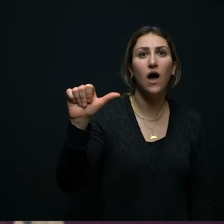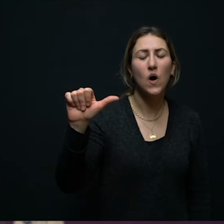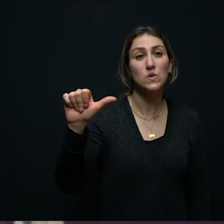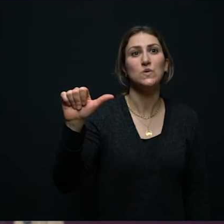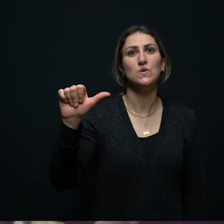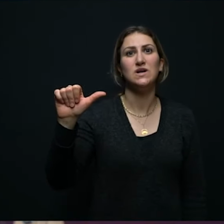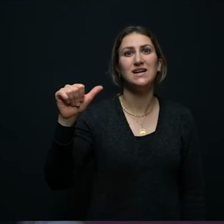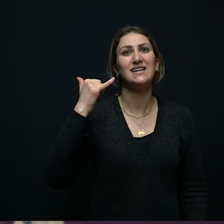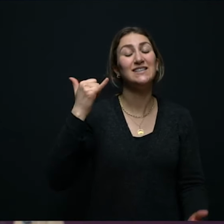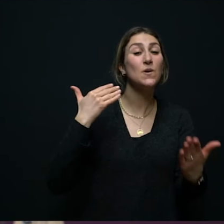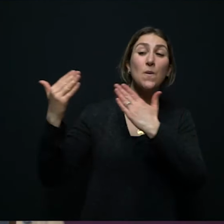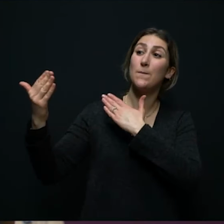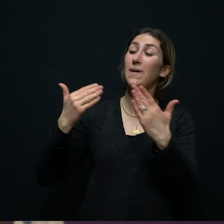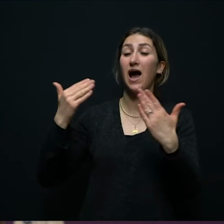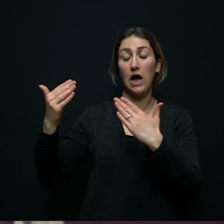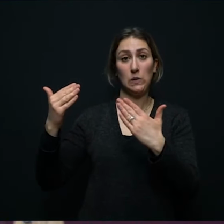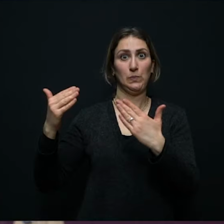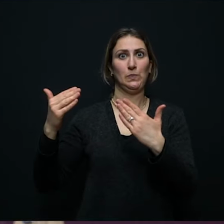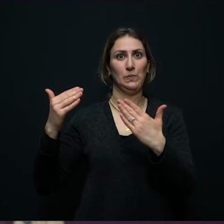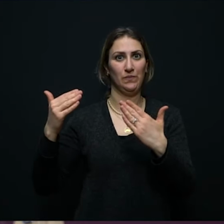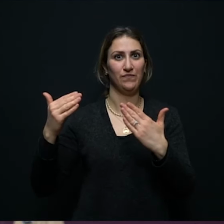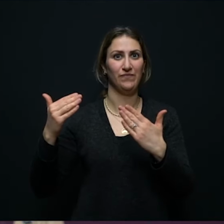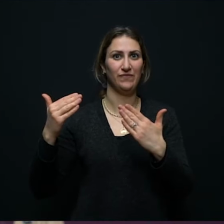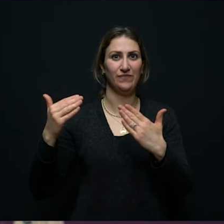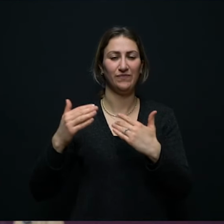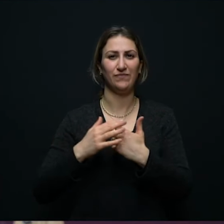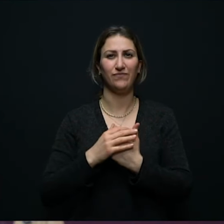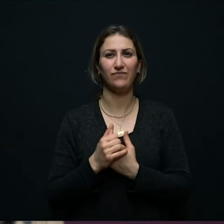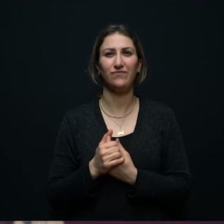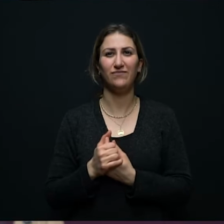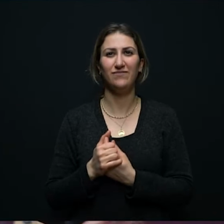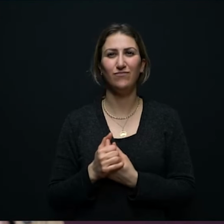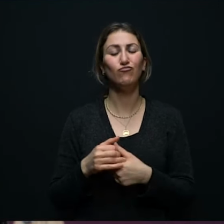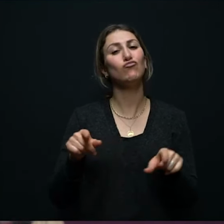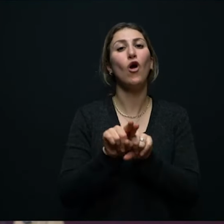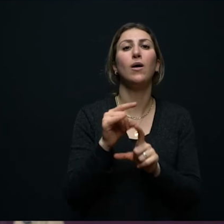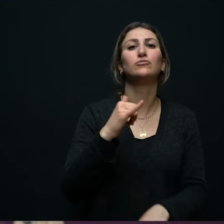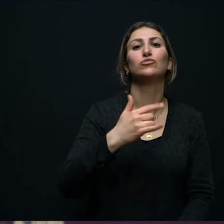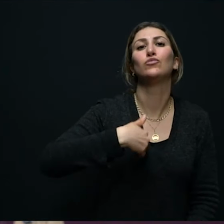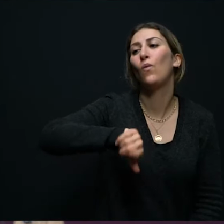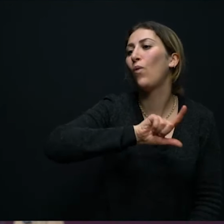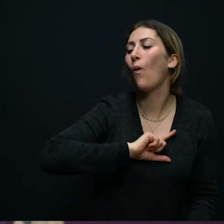senior tiens je te donne un peu mais bon